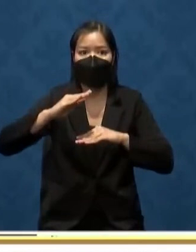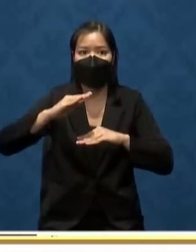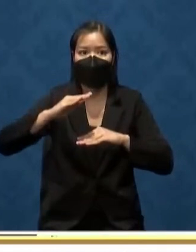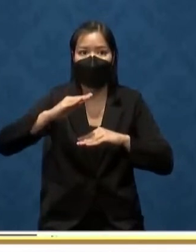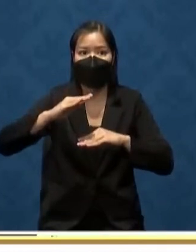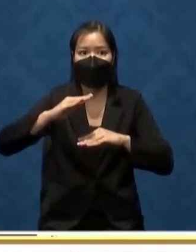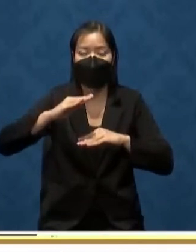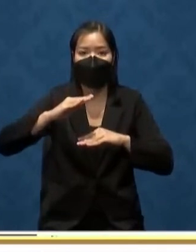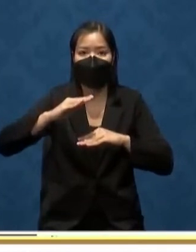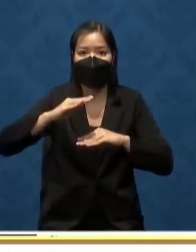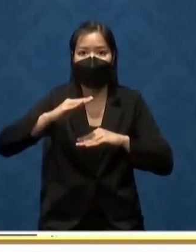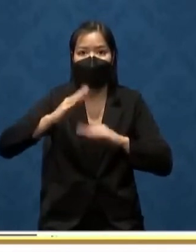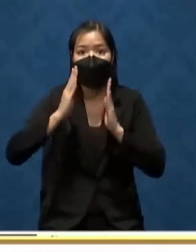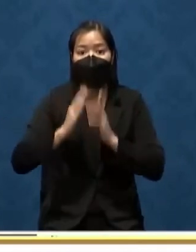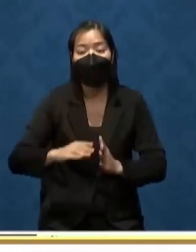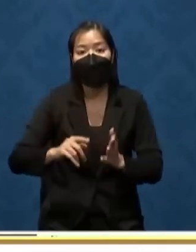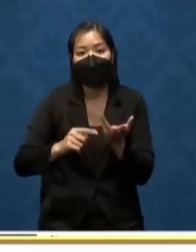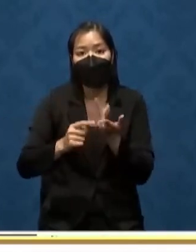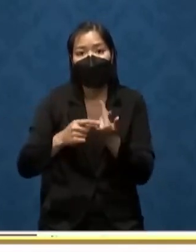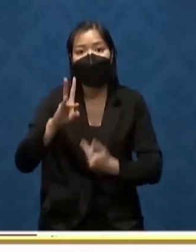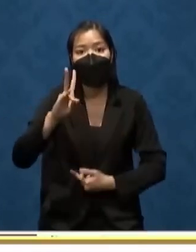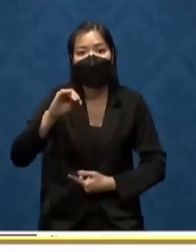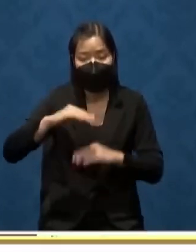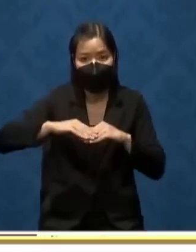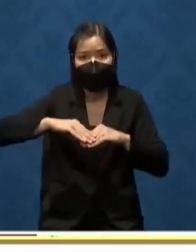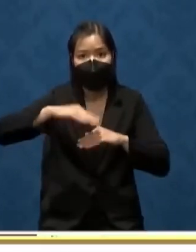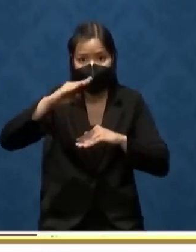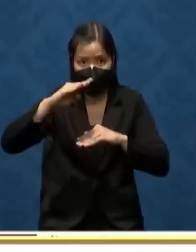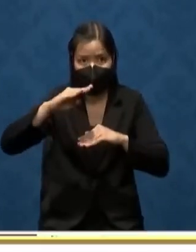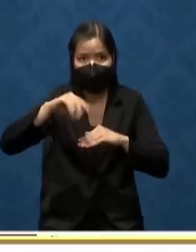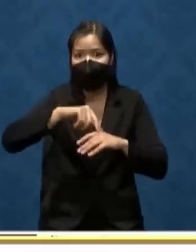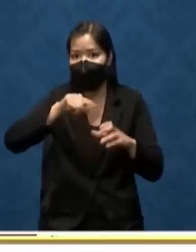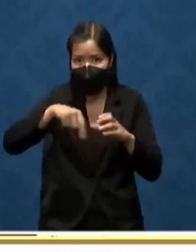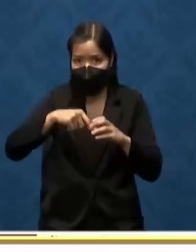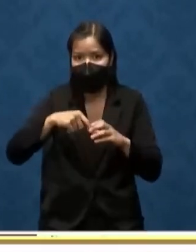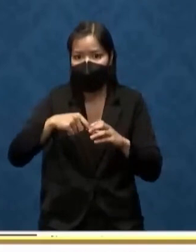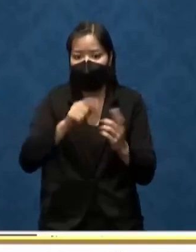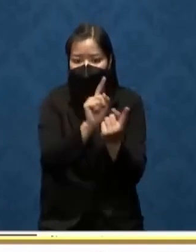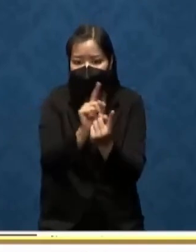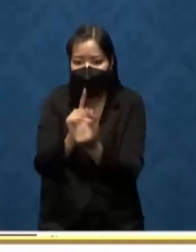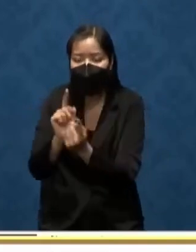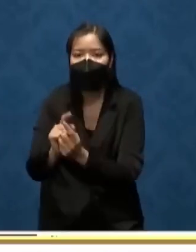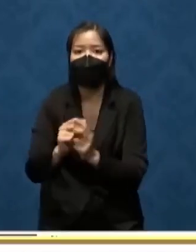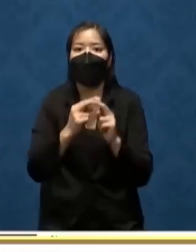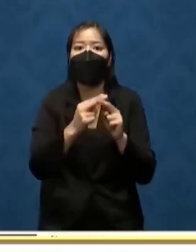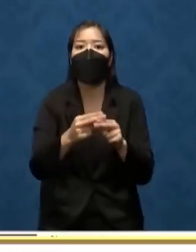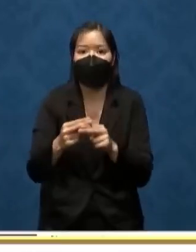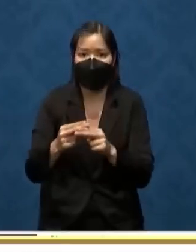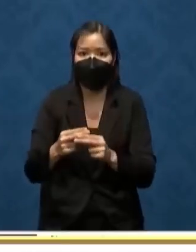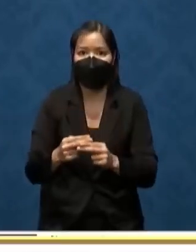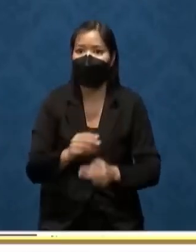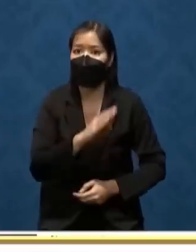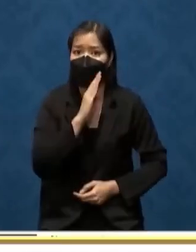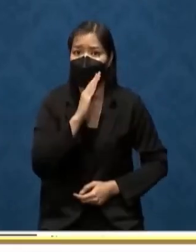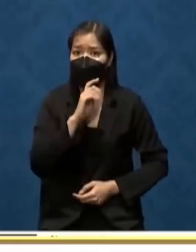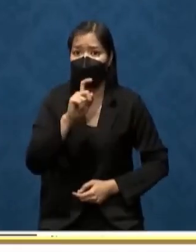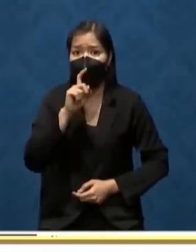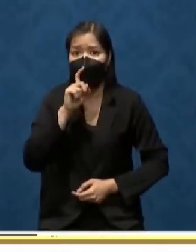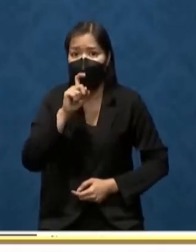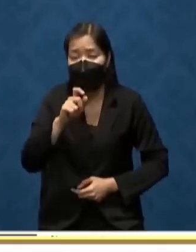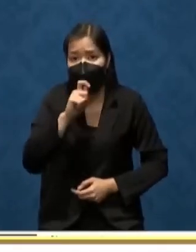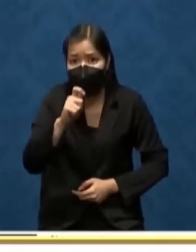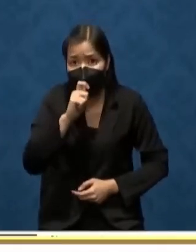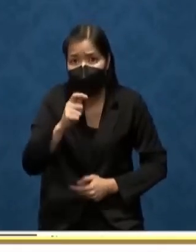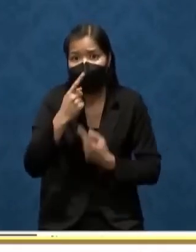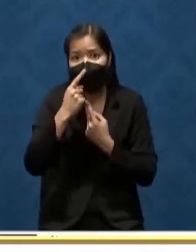ทจะต้องให้ปากคำนั้นก็ทุกคนอยู่ในเหตุการณ์มั้อะไรที่เป็นเหตุจรงเชื่อได้ว่า